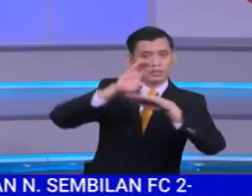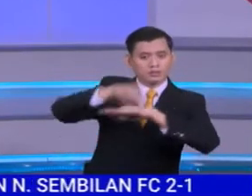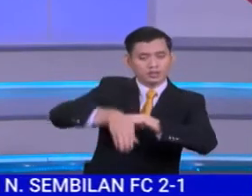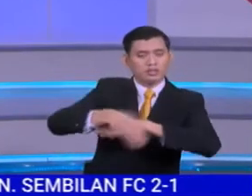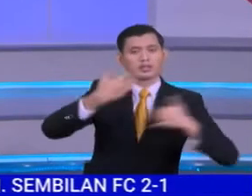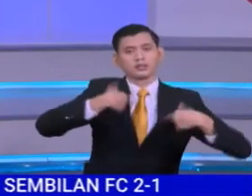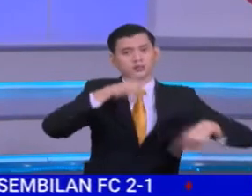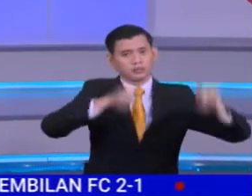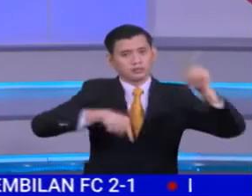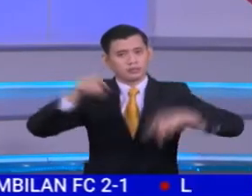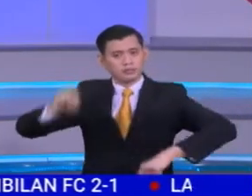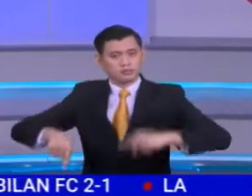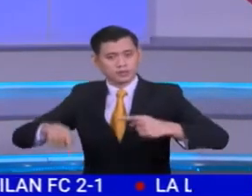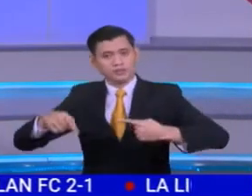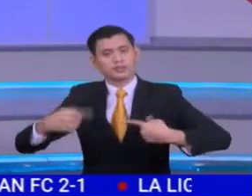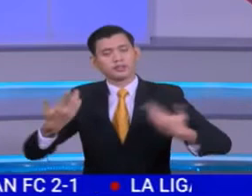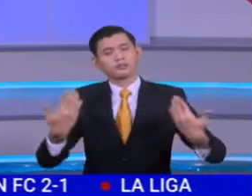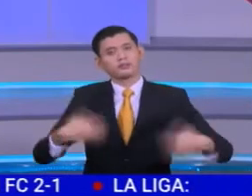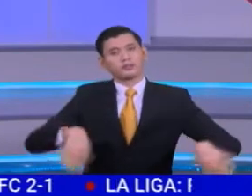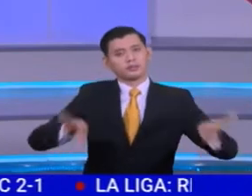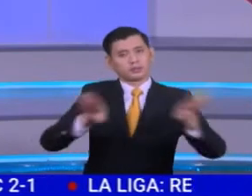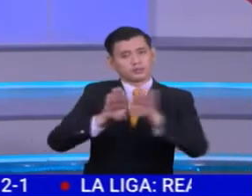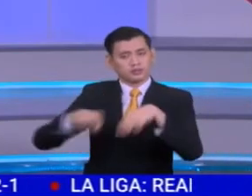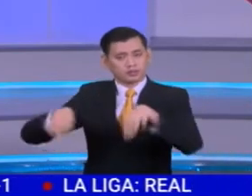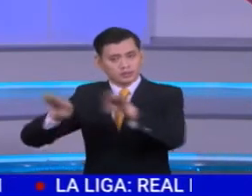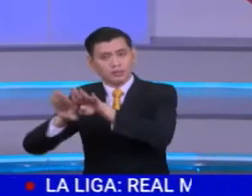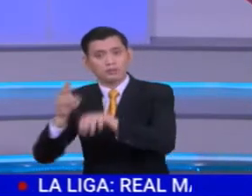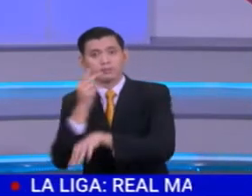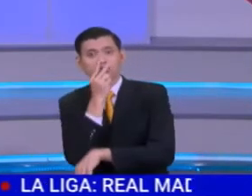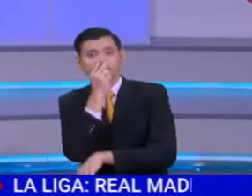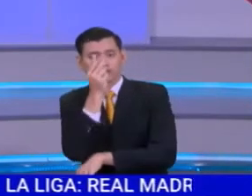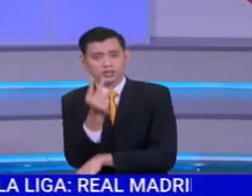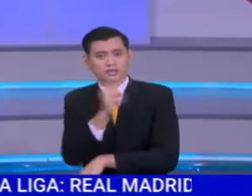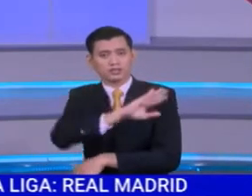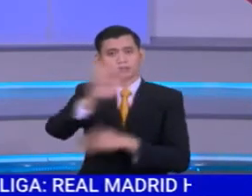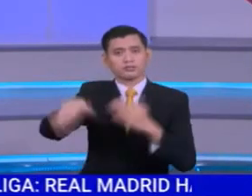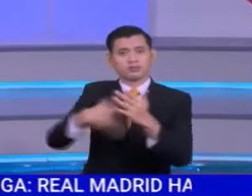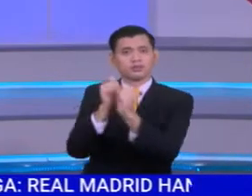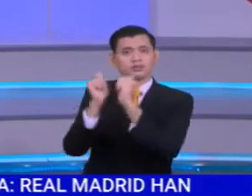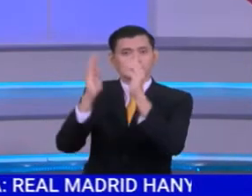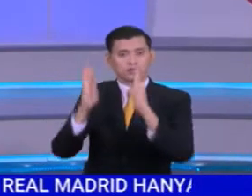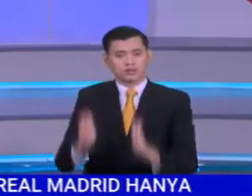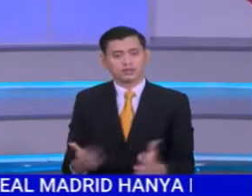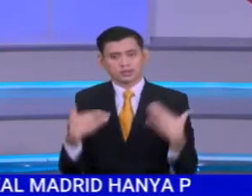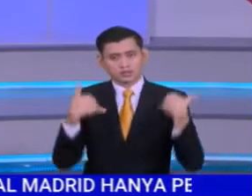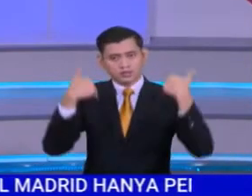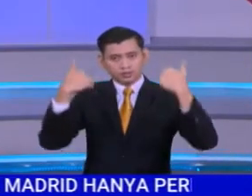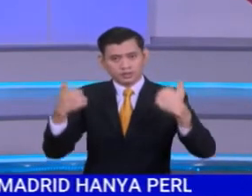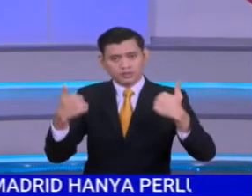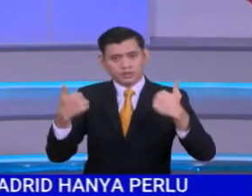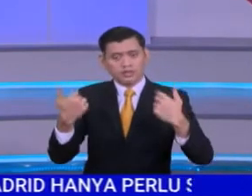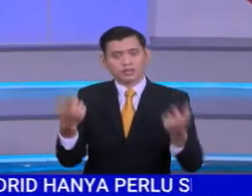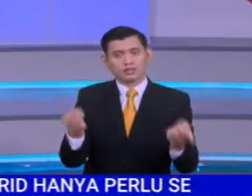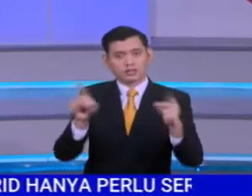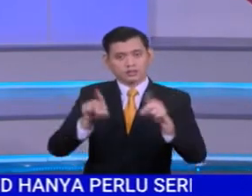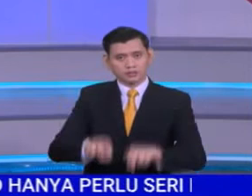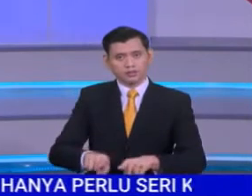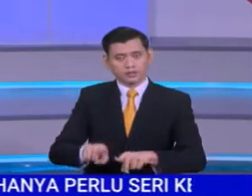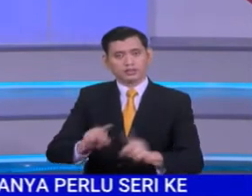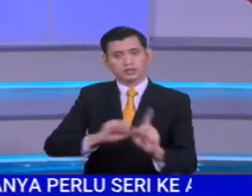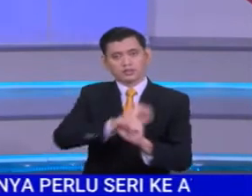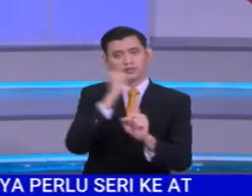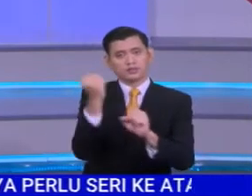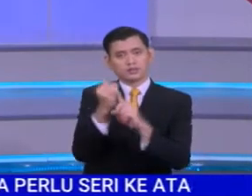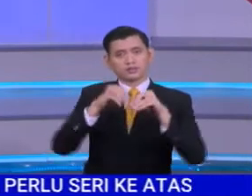mengenakan pelbagai sekatan demi memastikan kesihatan atlet-atlet dalam menghadapi situasi ini. Institut Sukan Negara